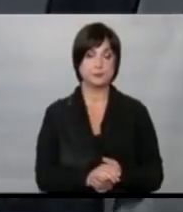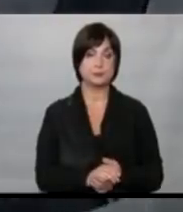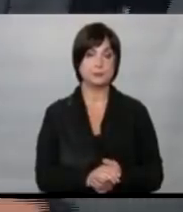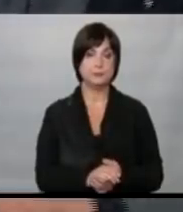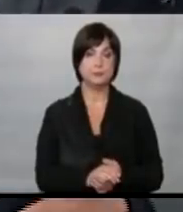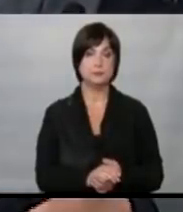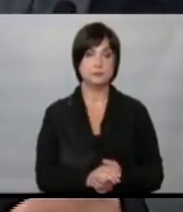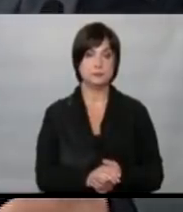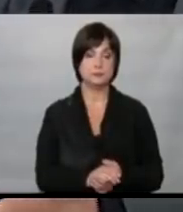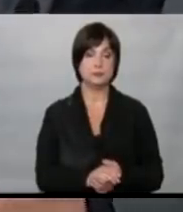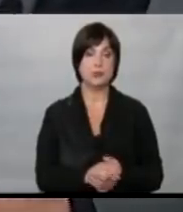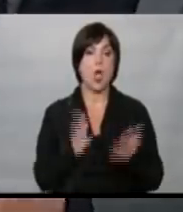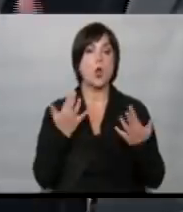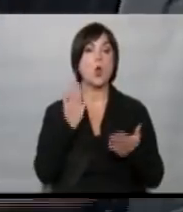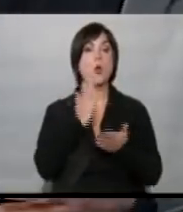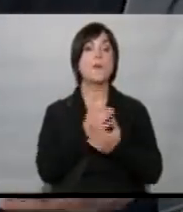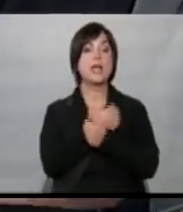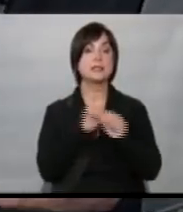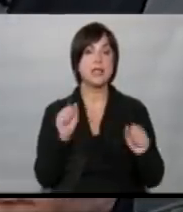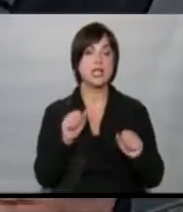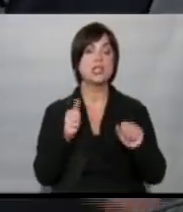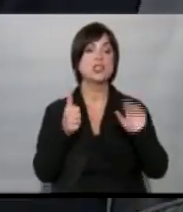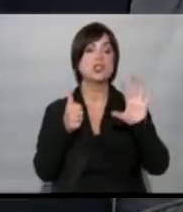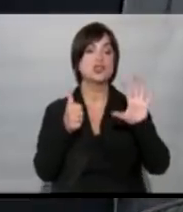Да, а колку беа за? 610,